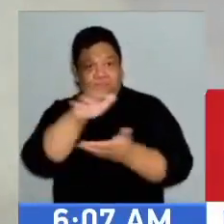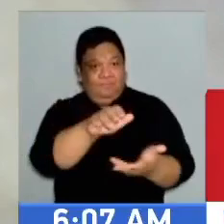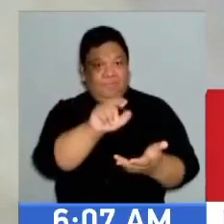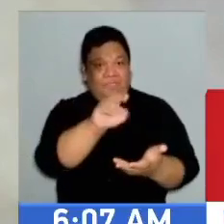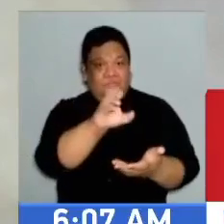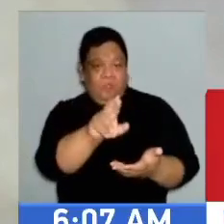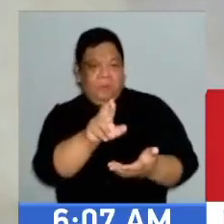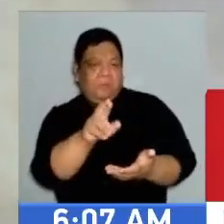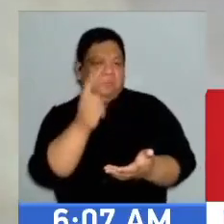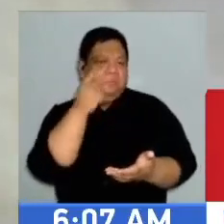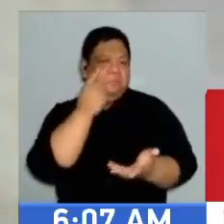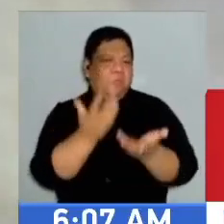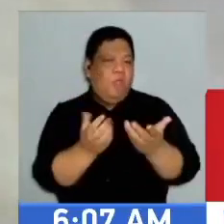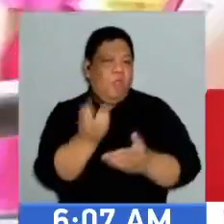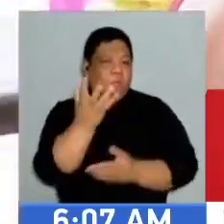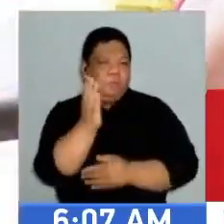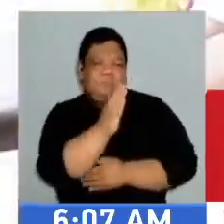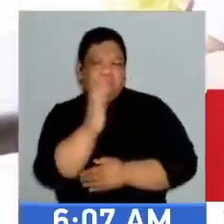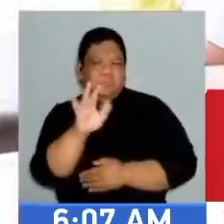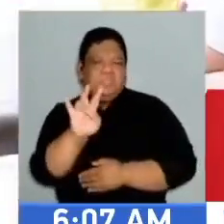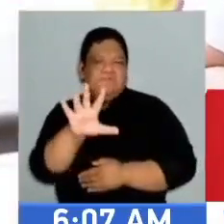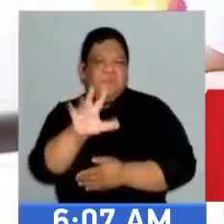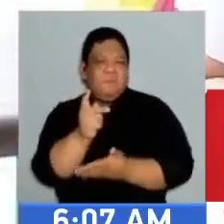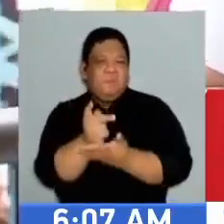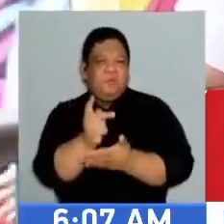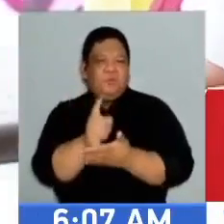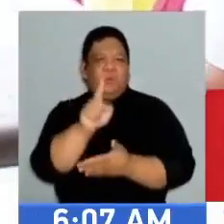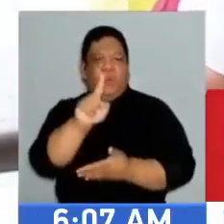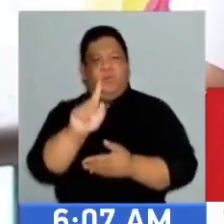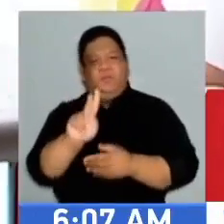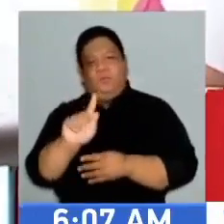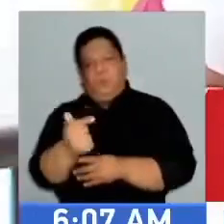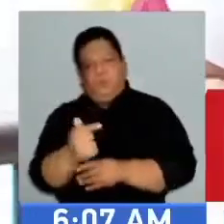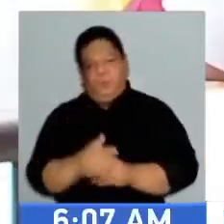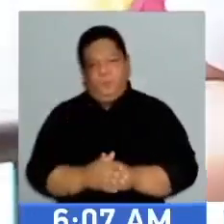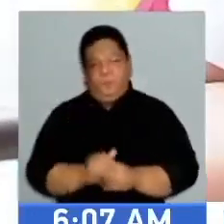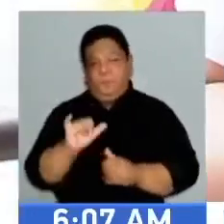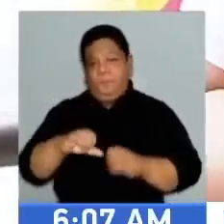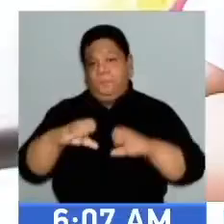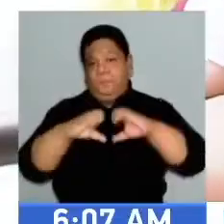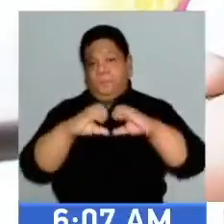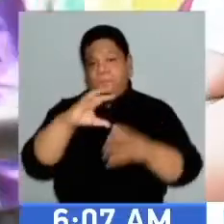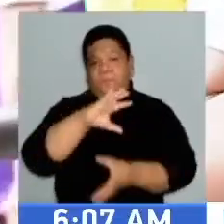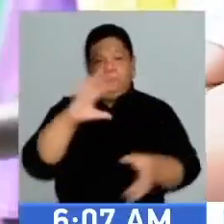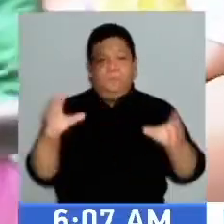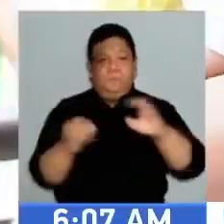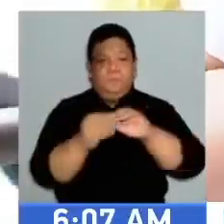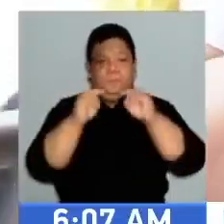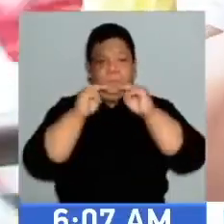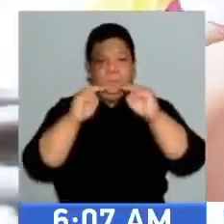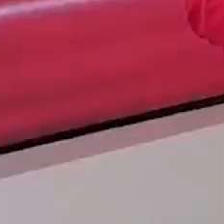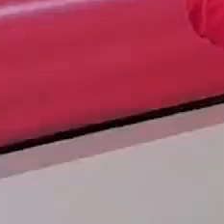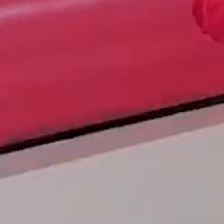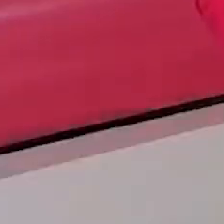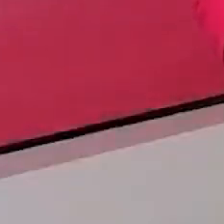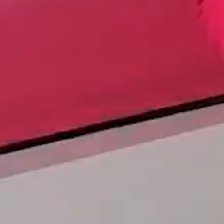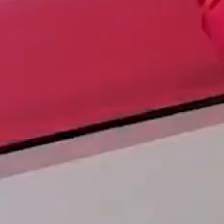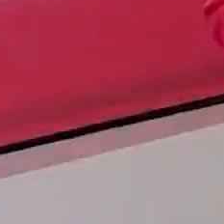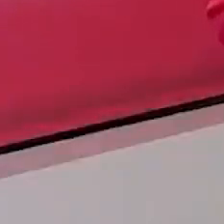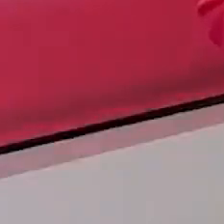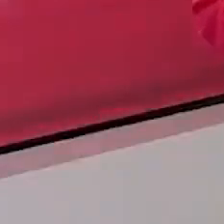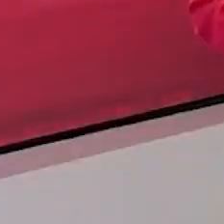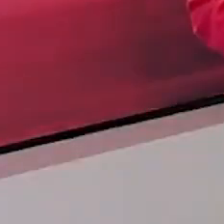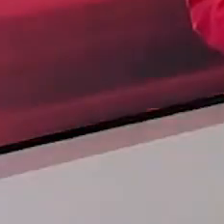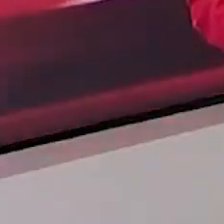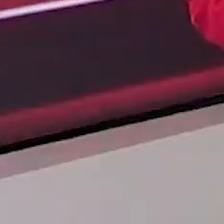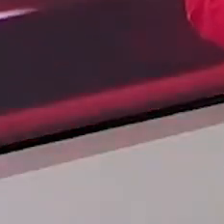Php5 kada kilo ito ang unang balita bernadet reyz para sa GMA integrated news mga